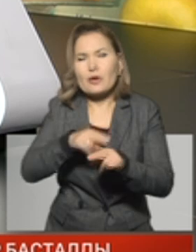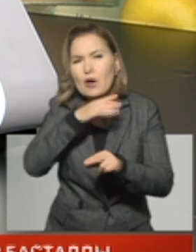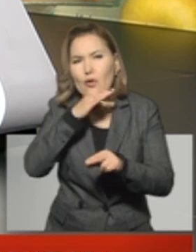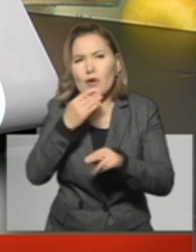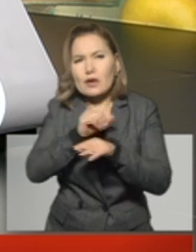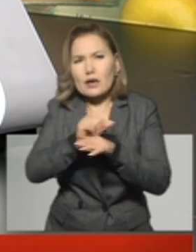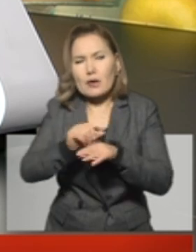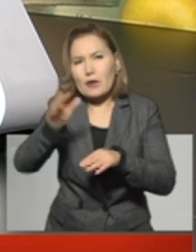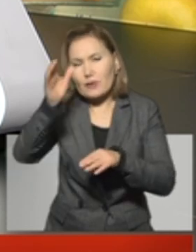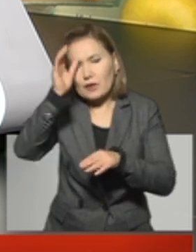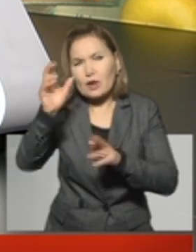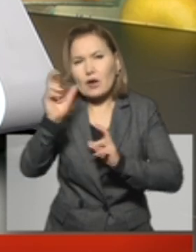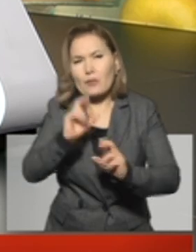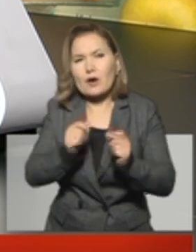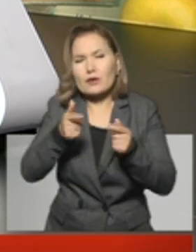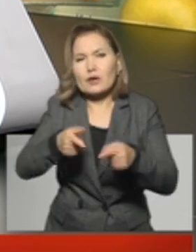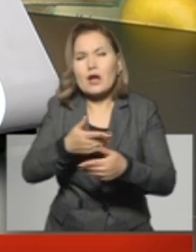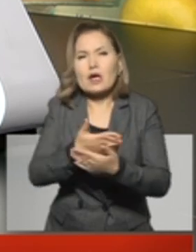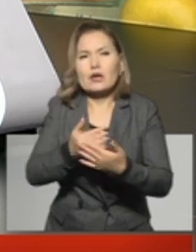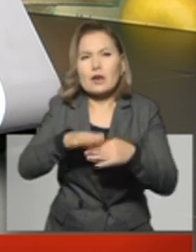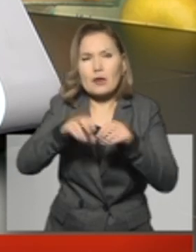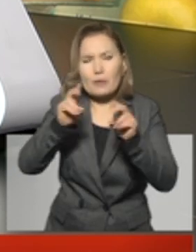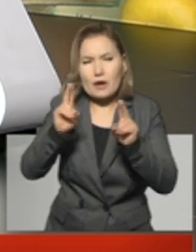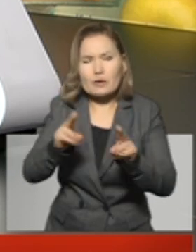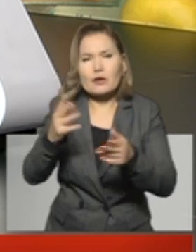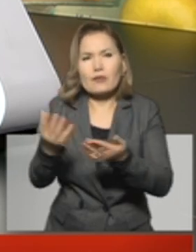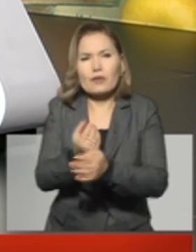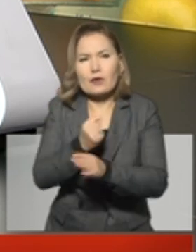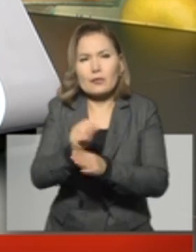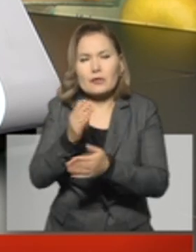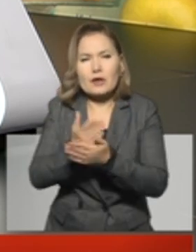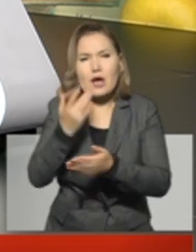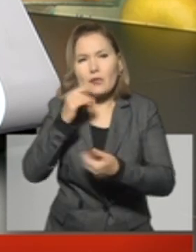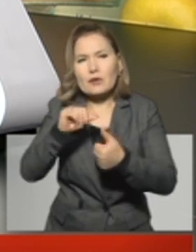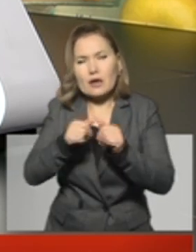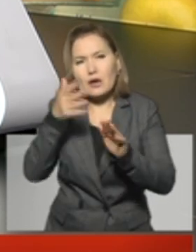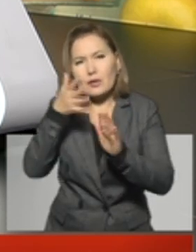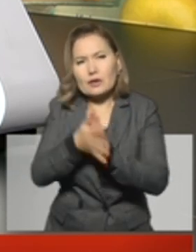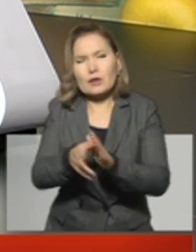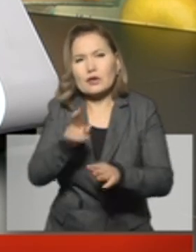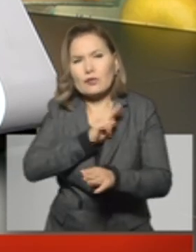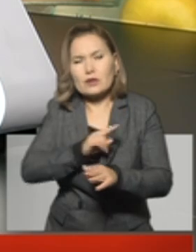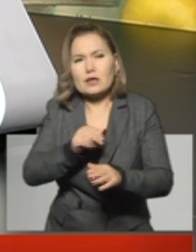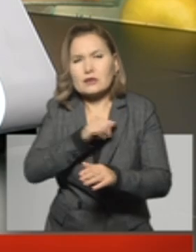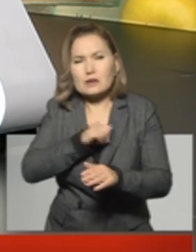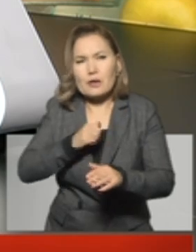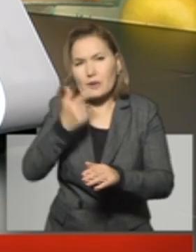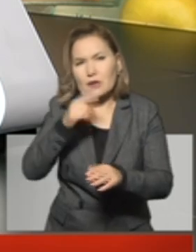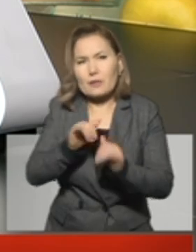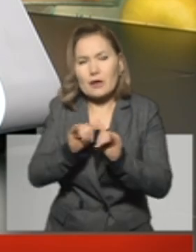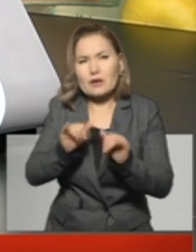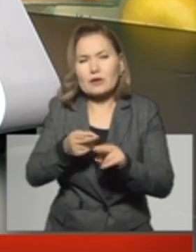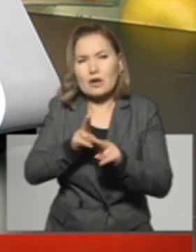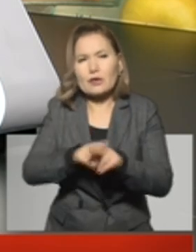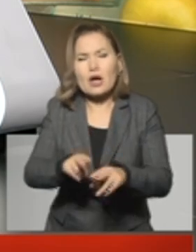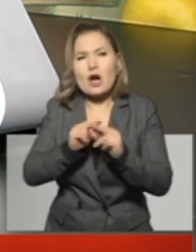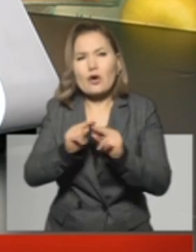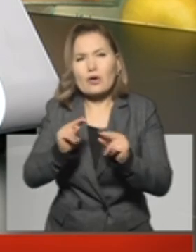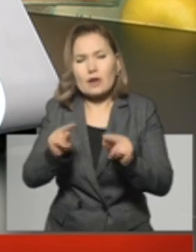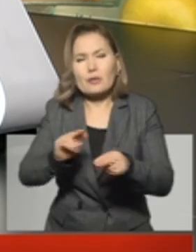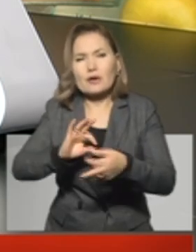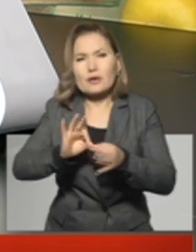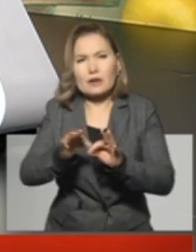көптеген елде білімдерін шыңдап, түрлі маман иесі атанып жүр. Үнемі ізденіс үстінде жүріп, өзін дамытудан жалықпаған